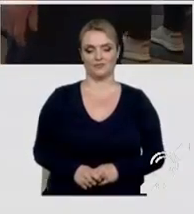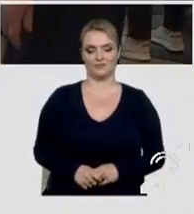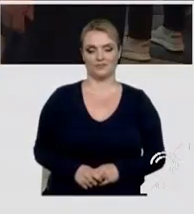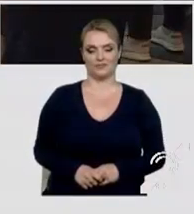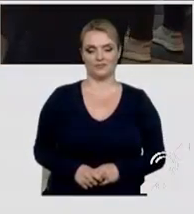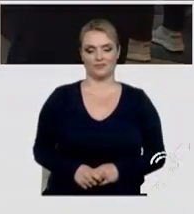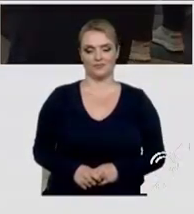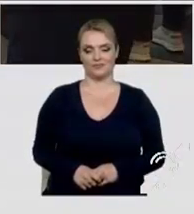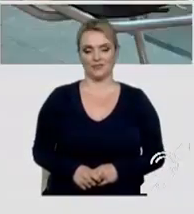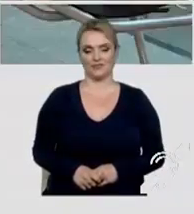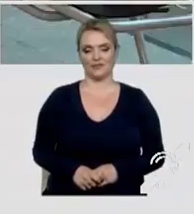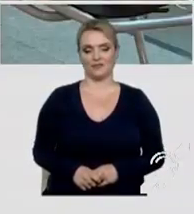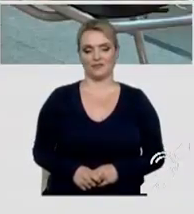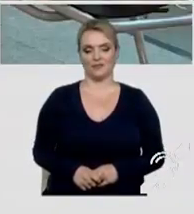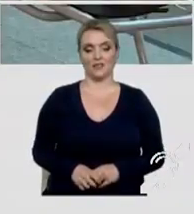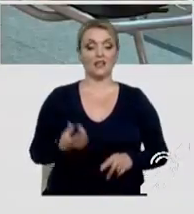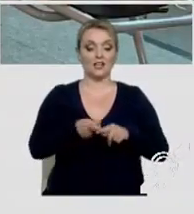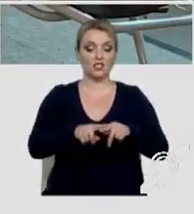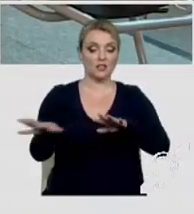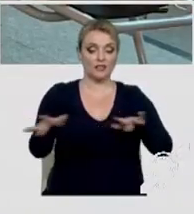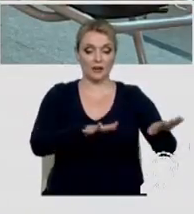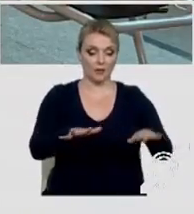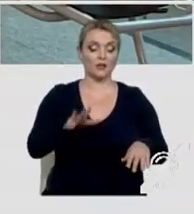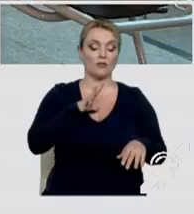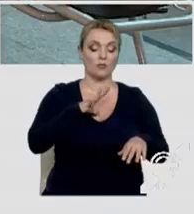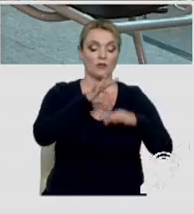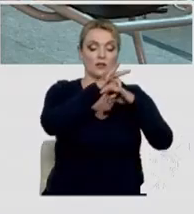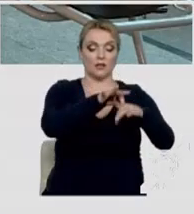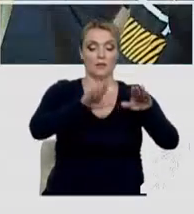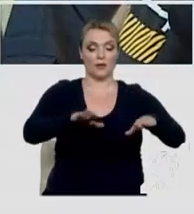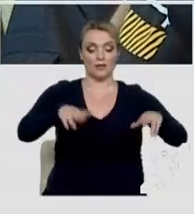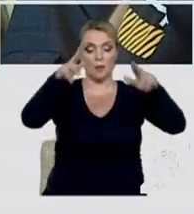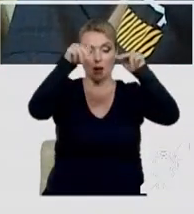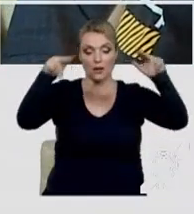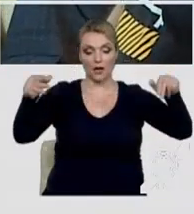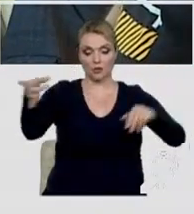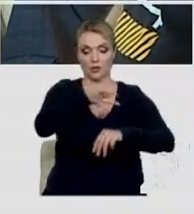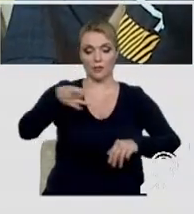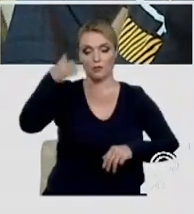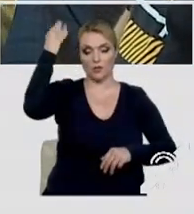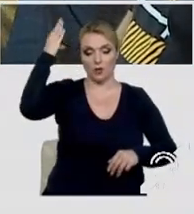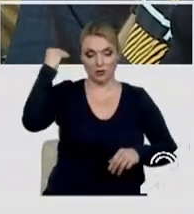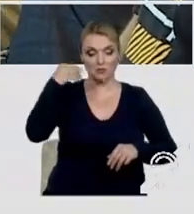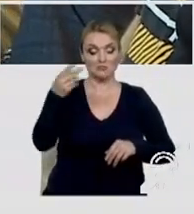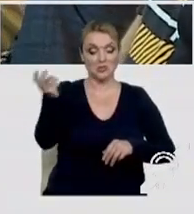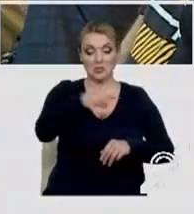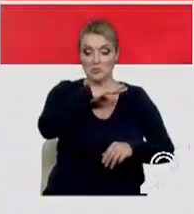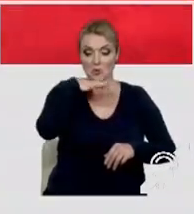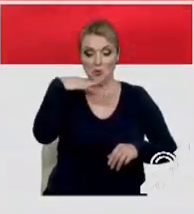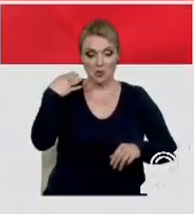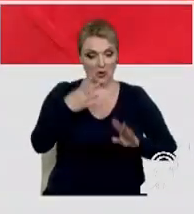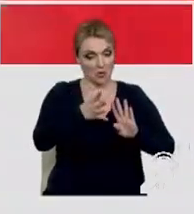spun și eu, cineva spune mulțumesc. La evenimentul organizat la Palatul Republicii, oamenii au făcut rânduri imense pentru a dona